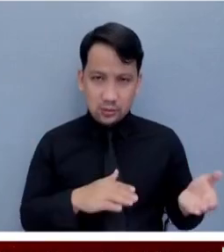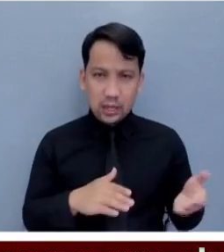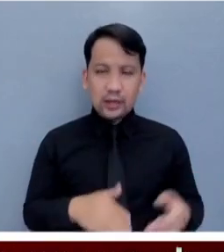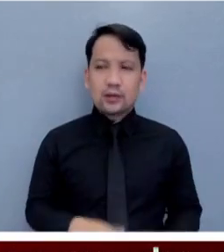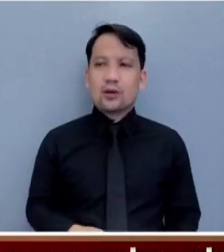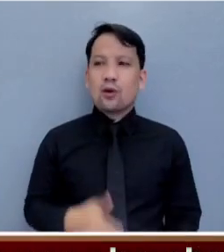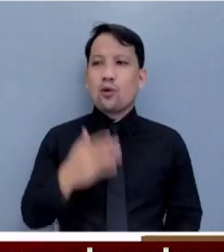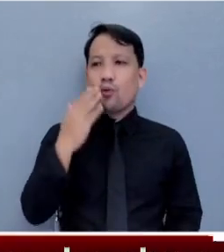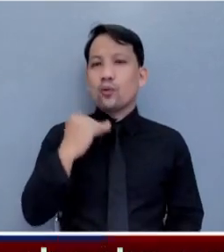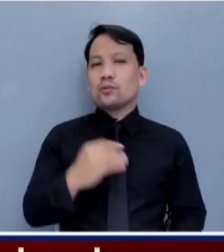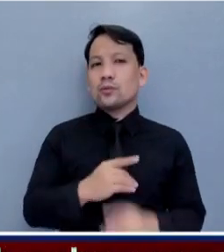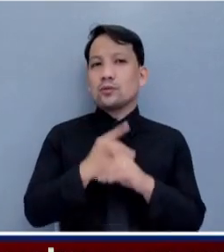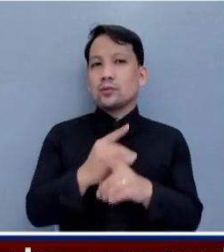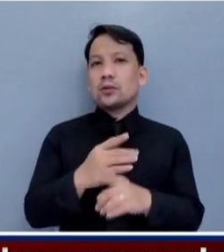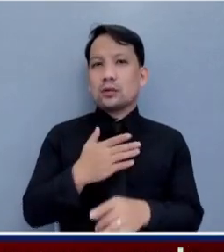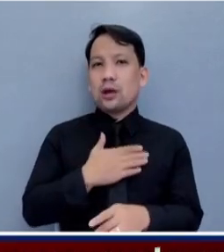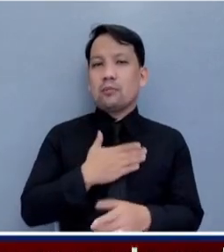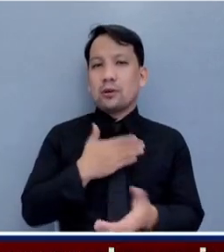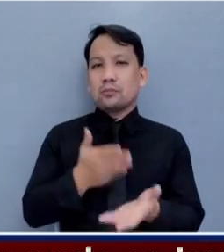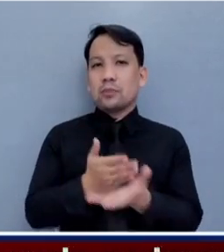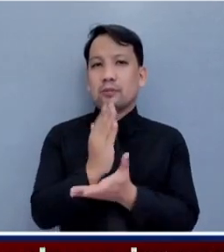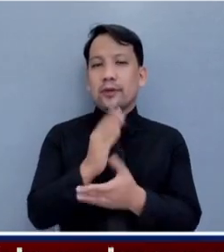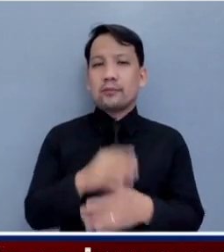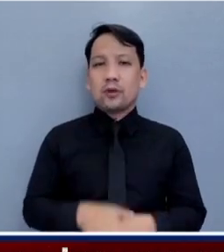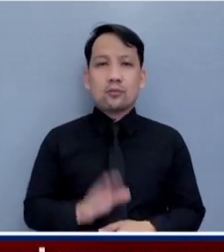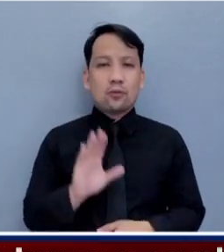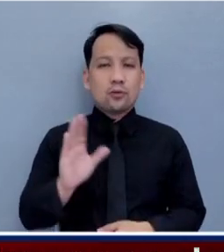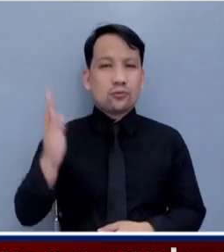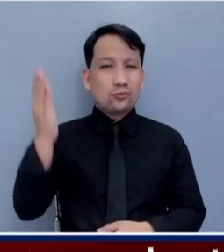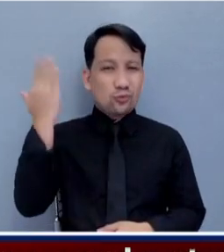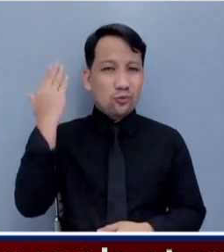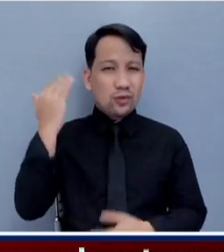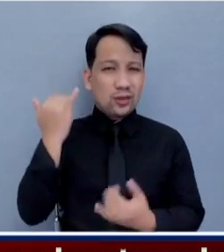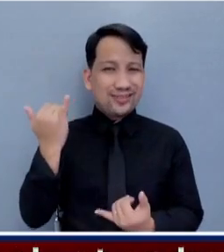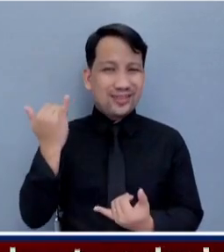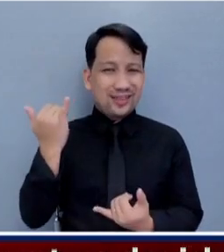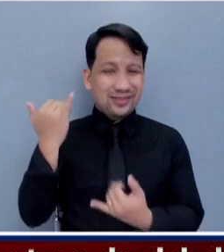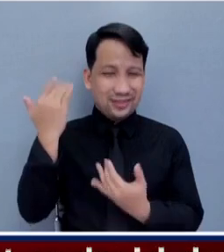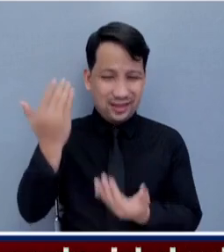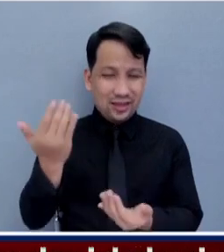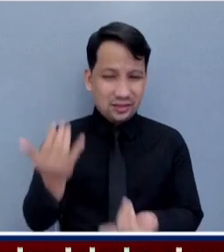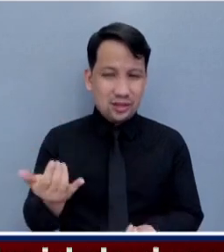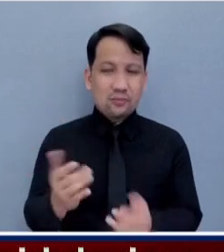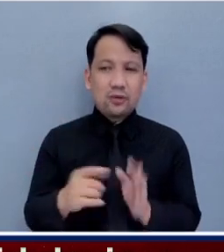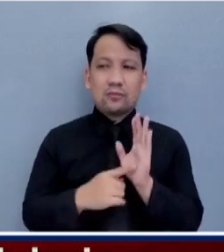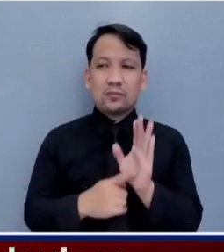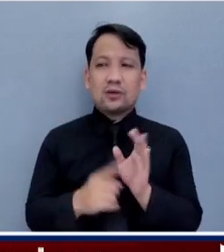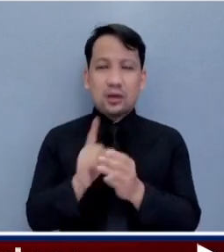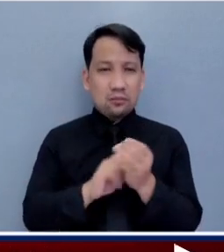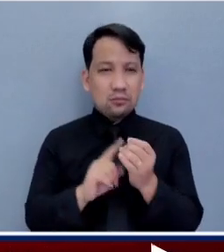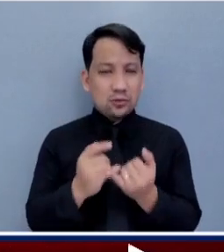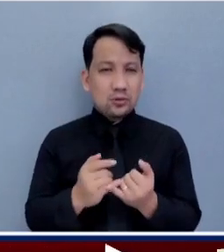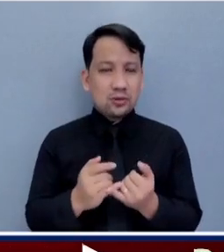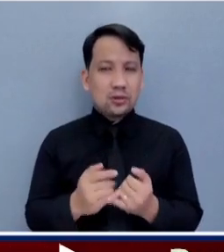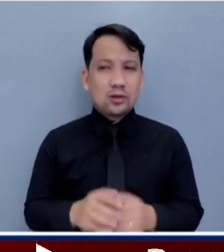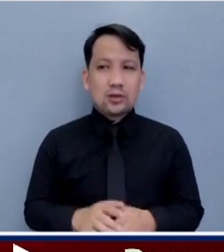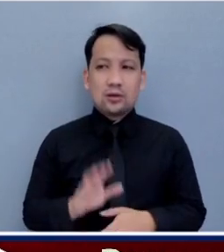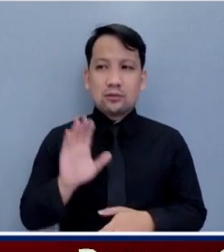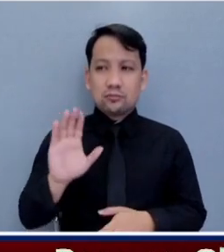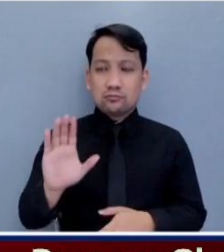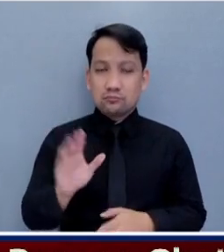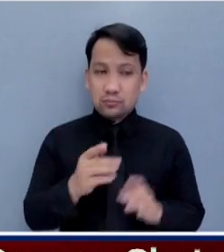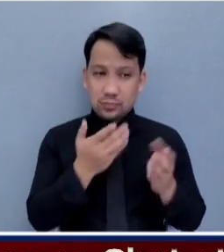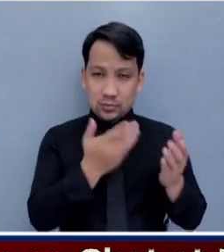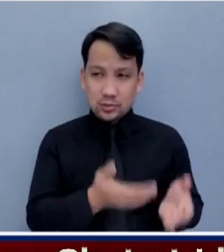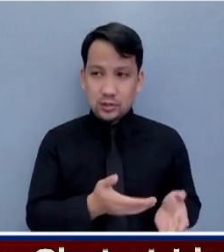sa pagtatanggol ng ating karapatan. Mula noon hanggang ngayon, nandyan ang mga martir gaya ni